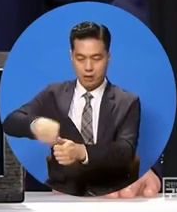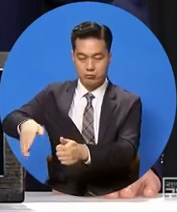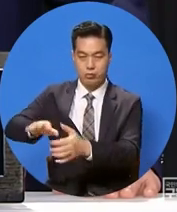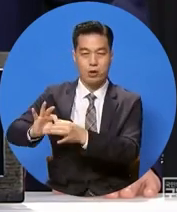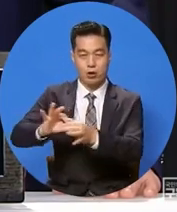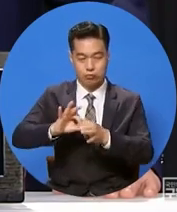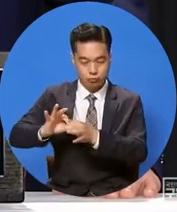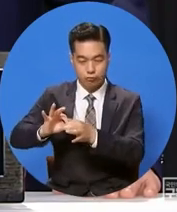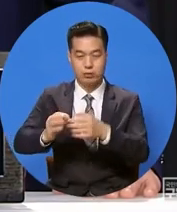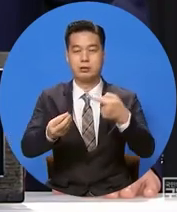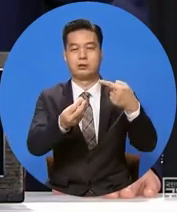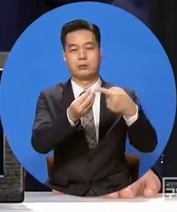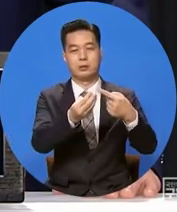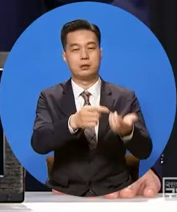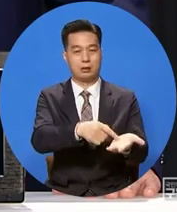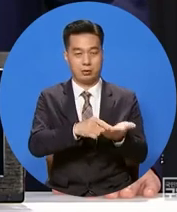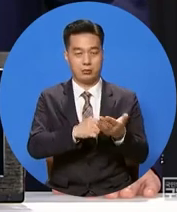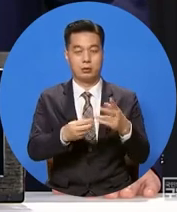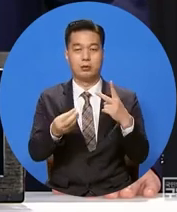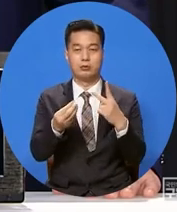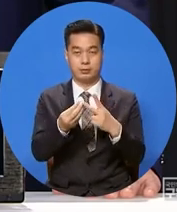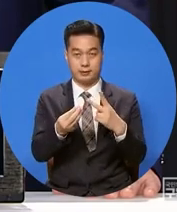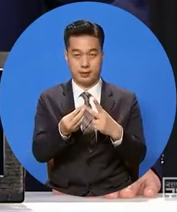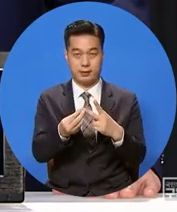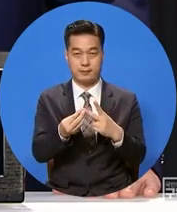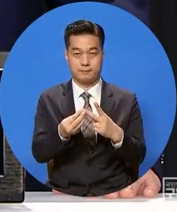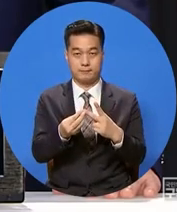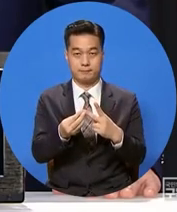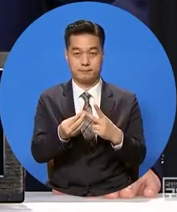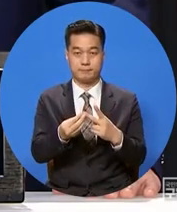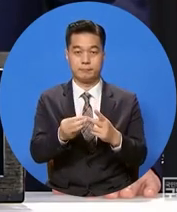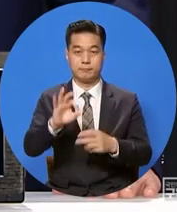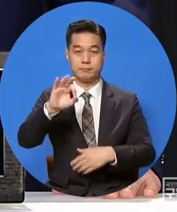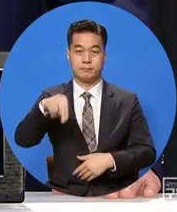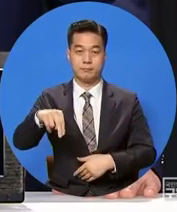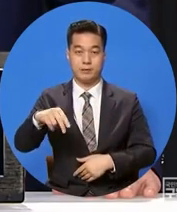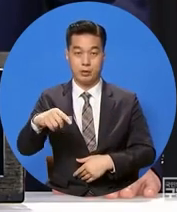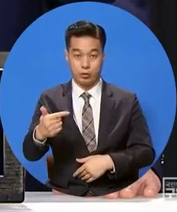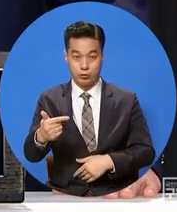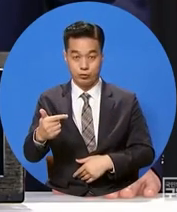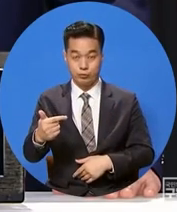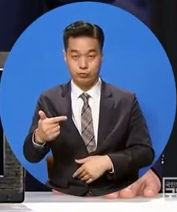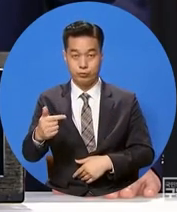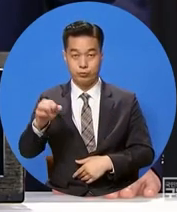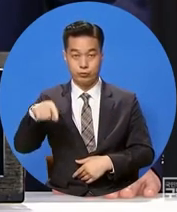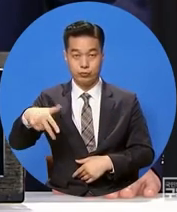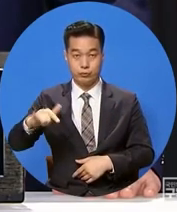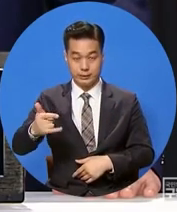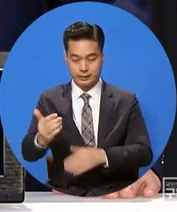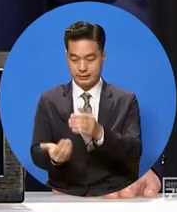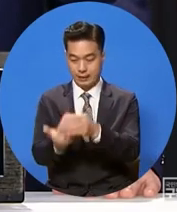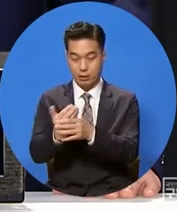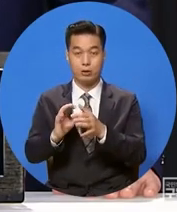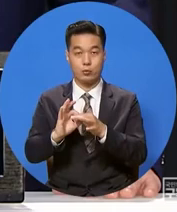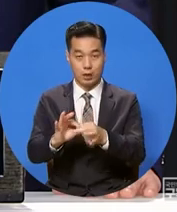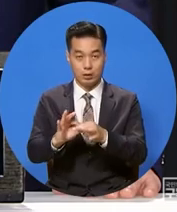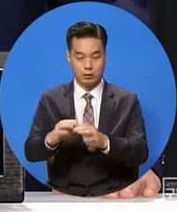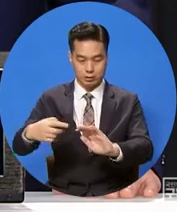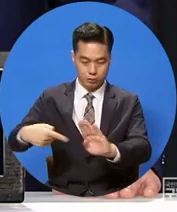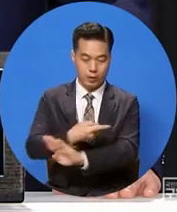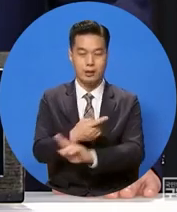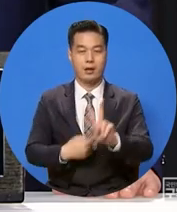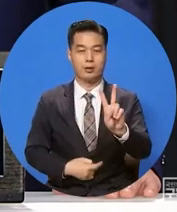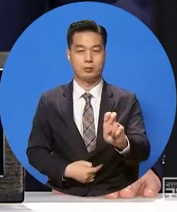의혹이 지금 첫째로 등장하고 두 번째 윤우진 사건의 관련성 여부입니다. 그 네. 외